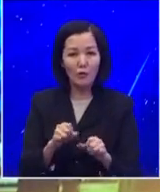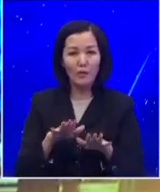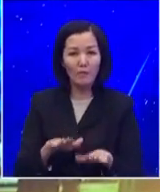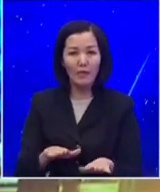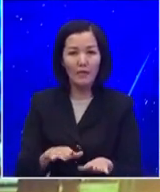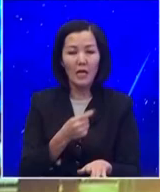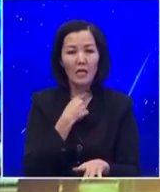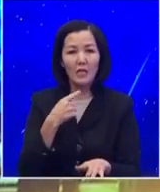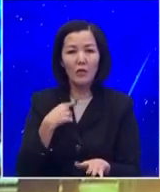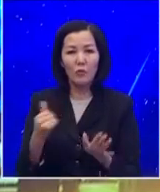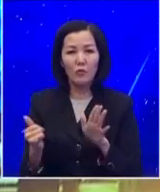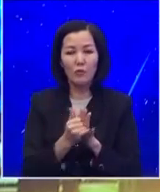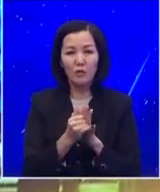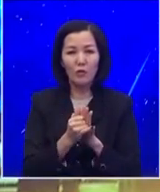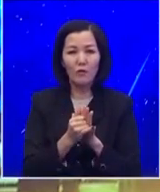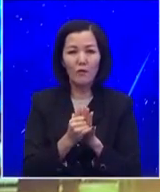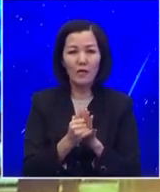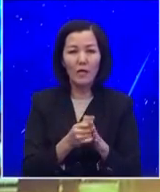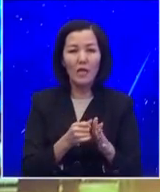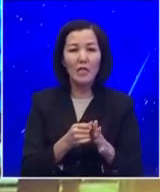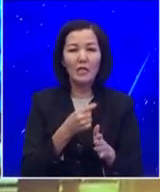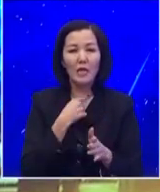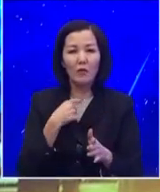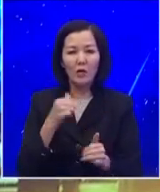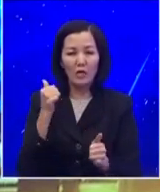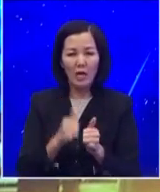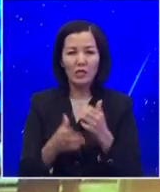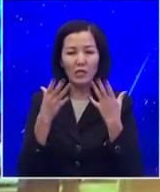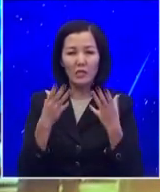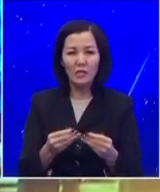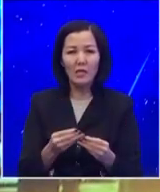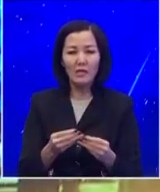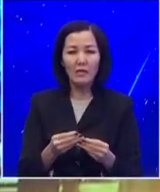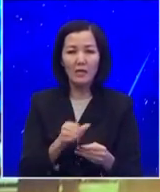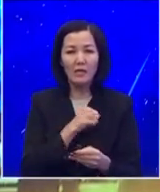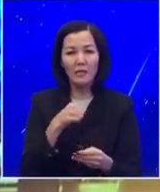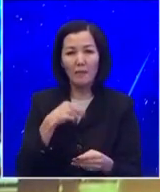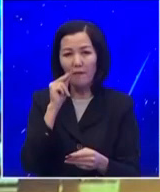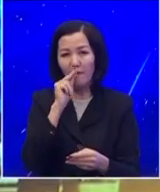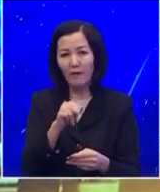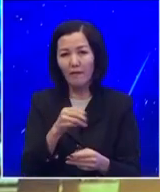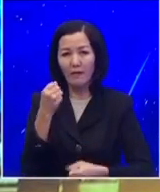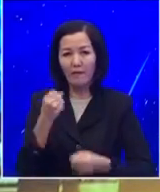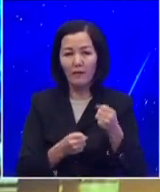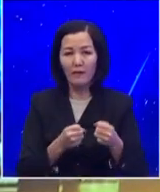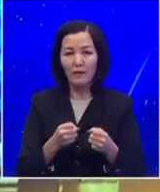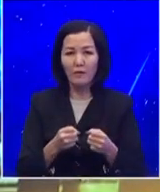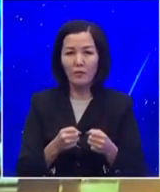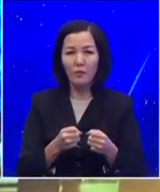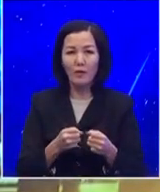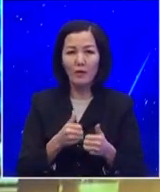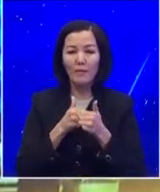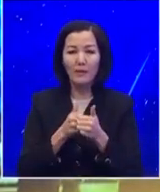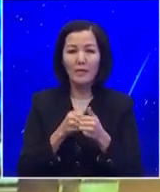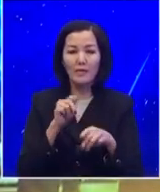на установленные знаки, талдыкурганцы продолжают ежечасно подвергать себя опасности, а водителей – уголовному преследованию.